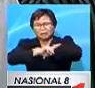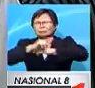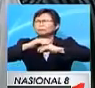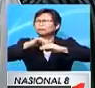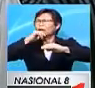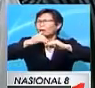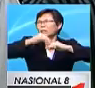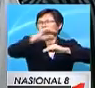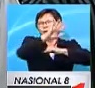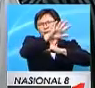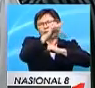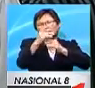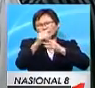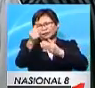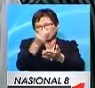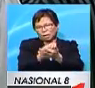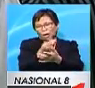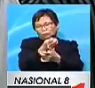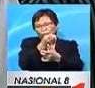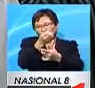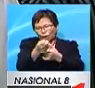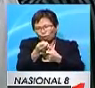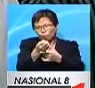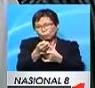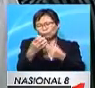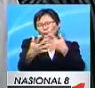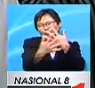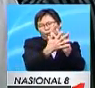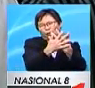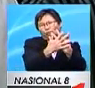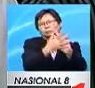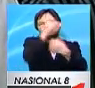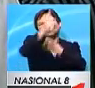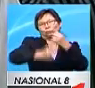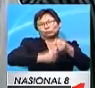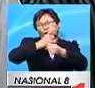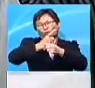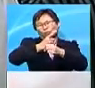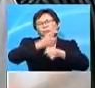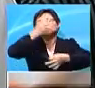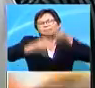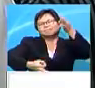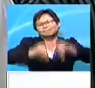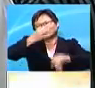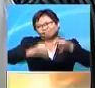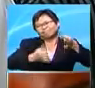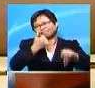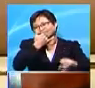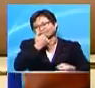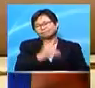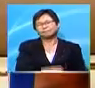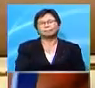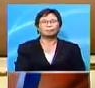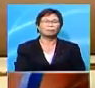lebih r000 atau dipenjara setahun jika Sabit